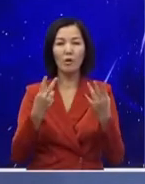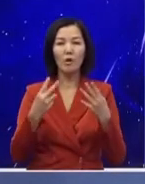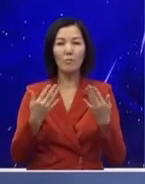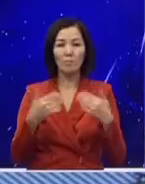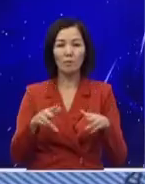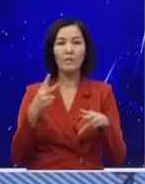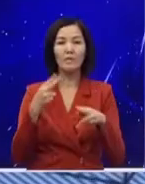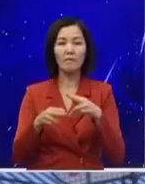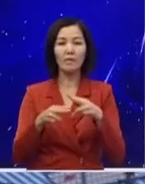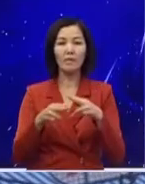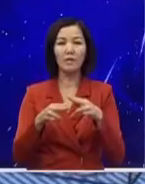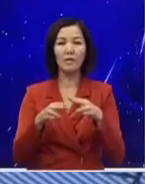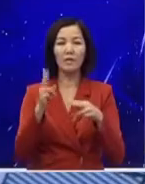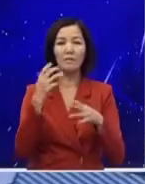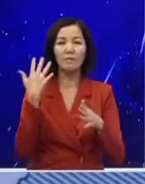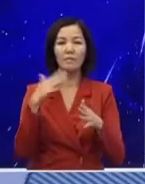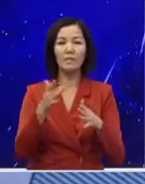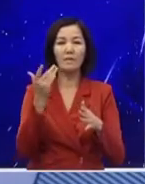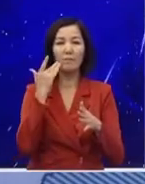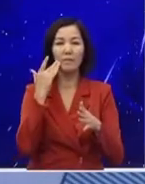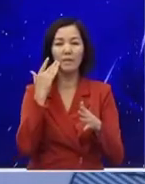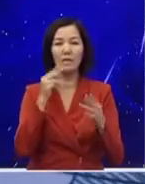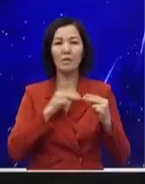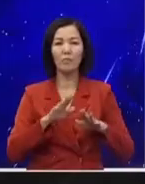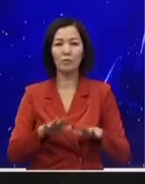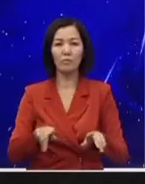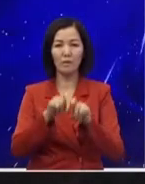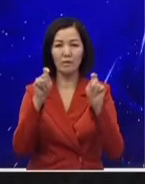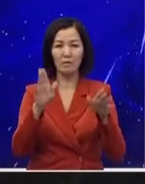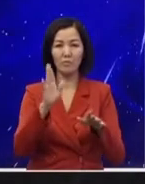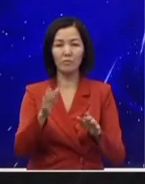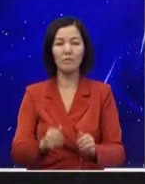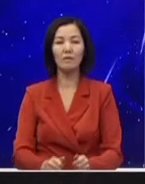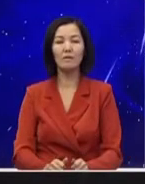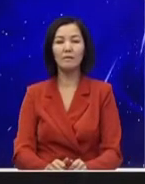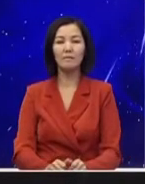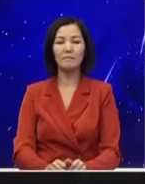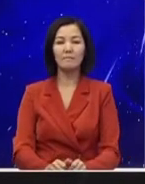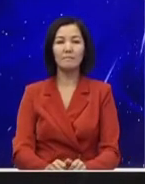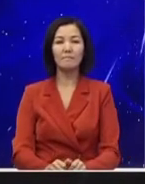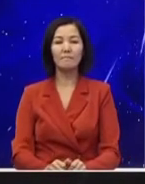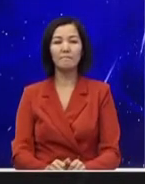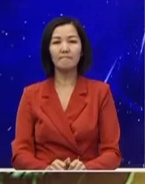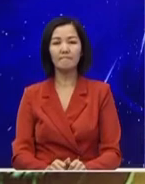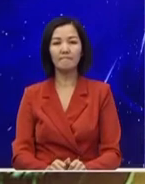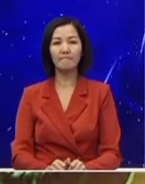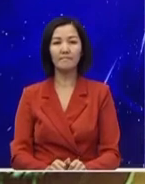строительства будет создано 250 постоянных рабочих мест. Аделя Кжаркенова, Ербол Атантелов, телеканал ЖИТСУ.